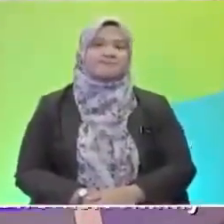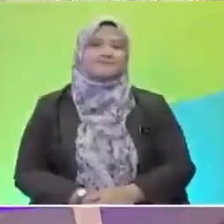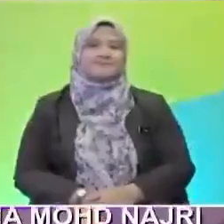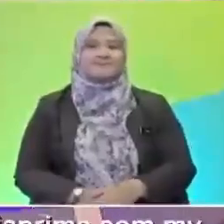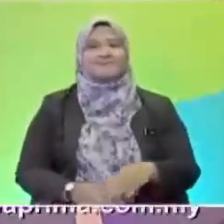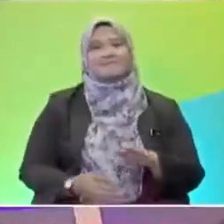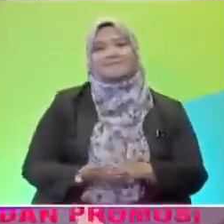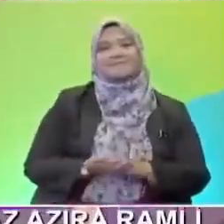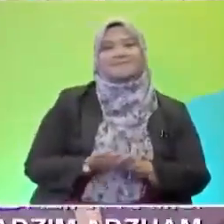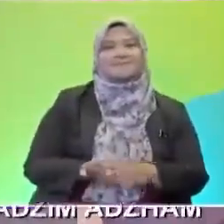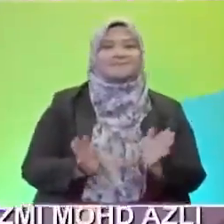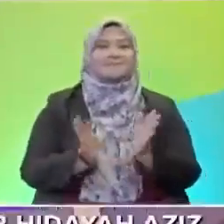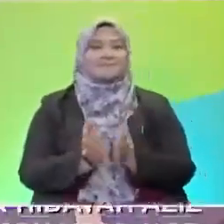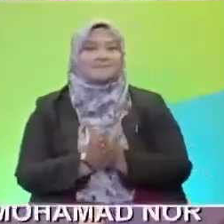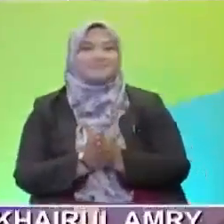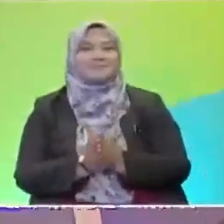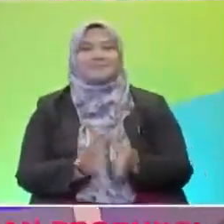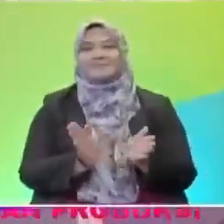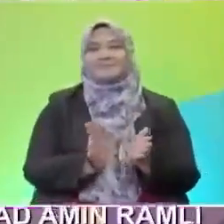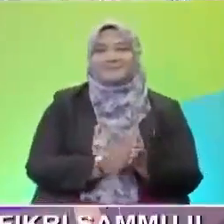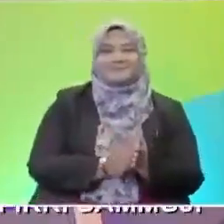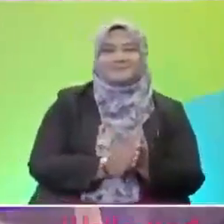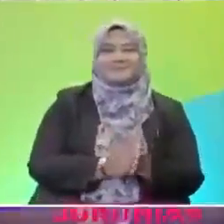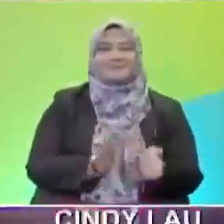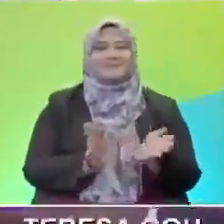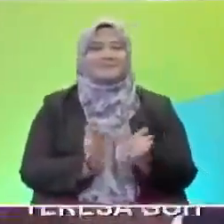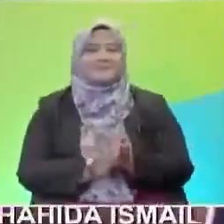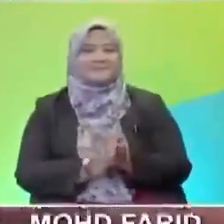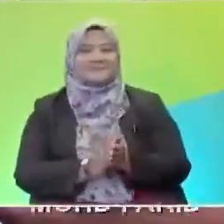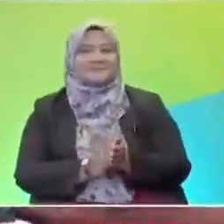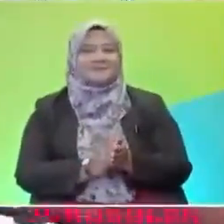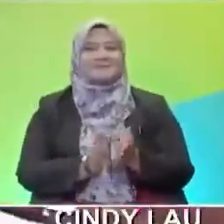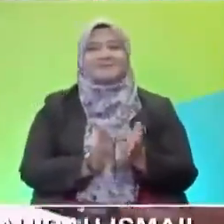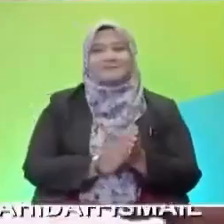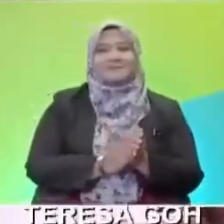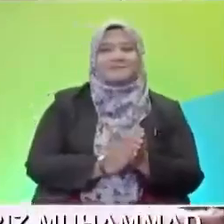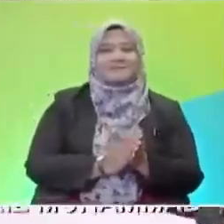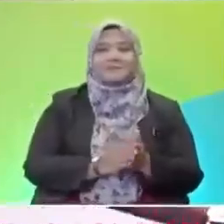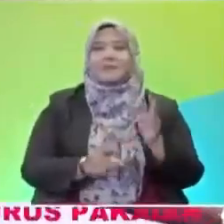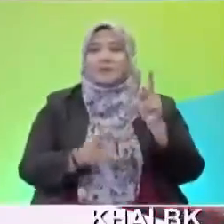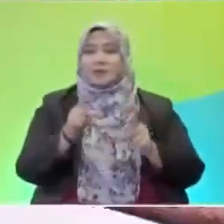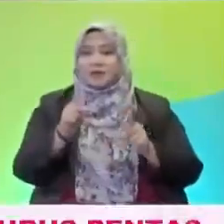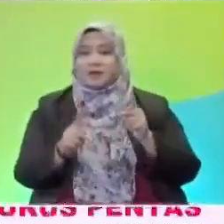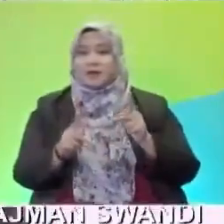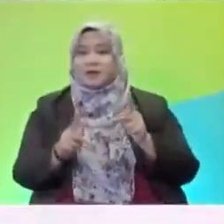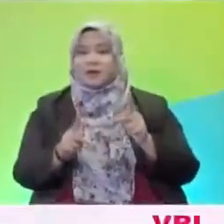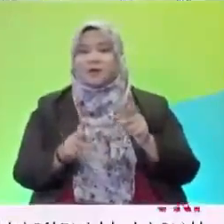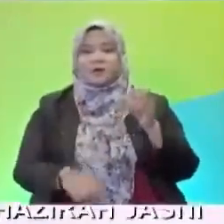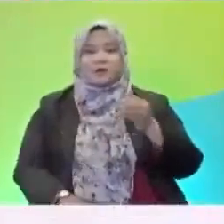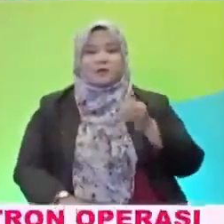semakin jauh objek dengan sungguh bercahaya